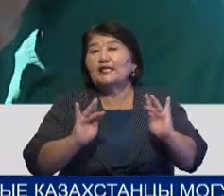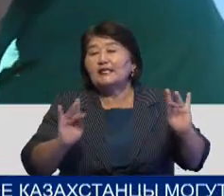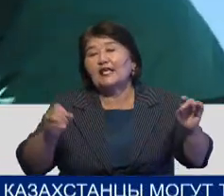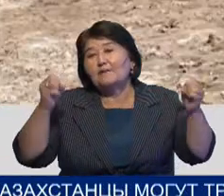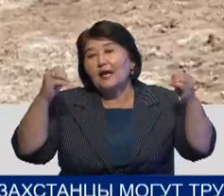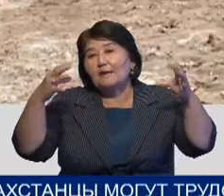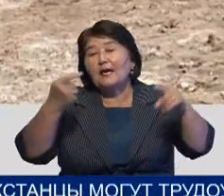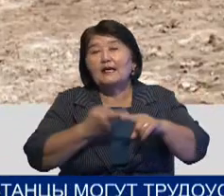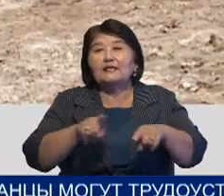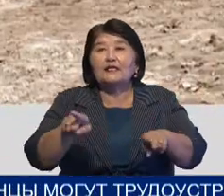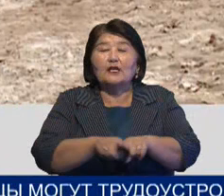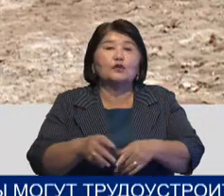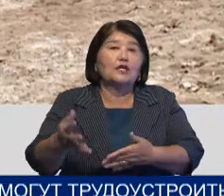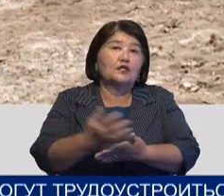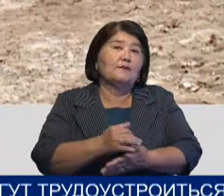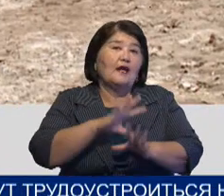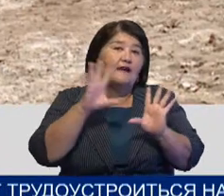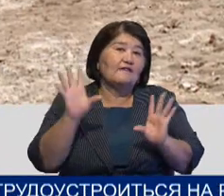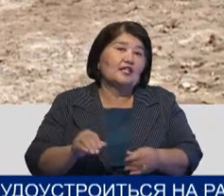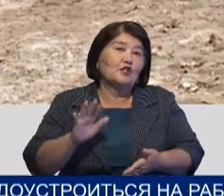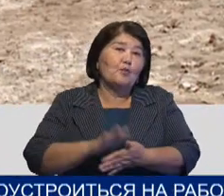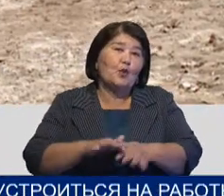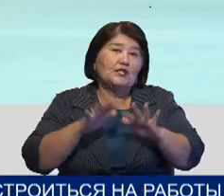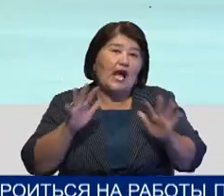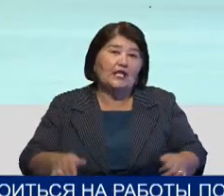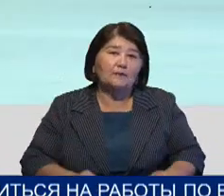фонари Здесь также был собран весь мусор